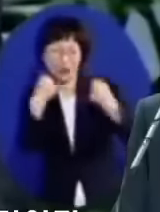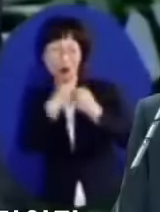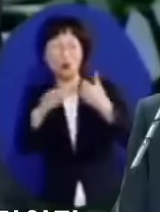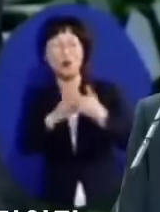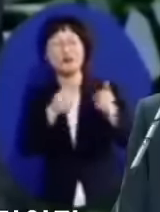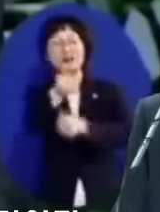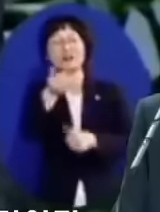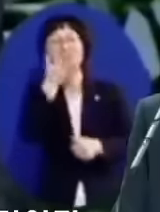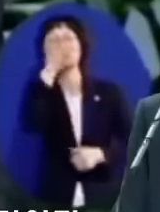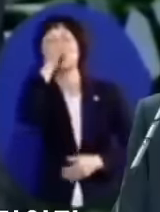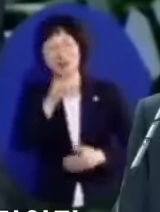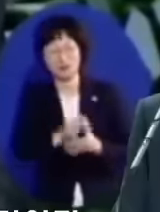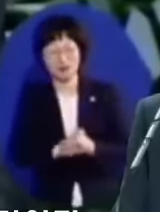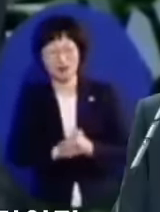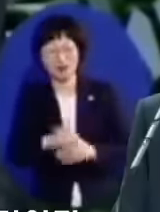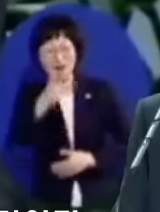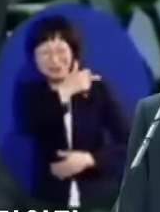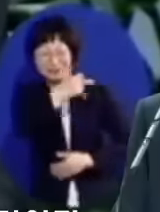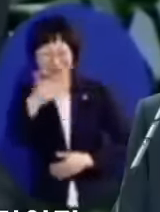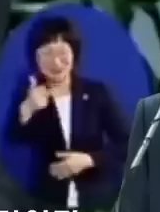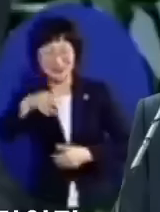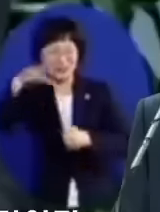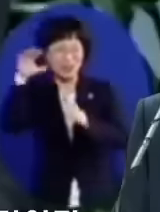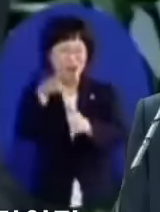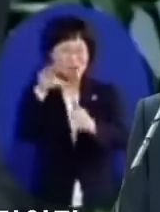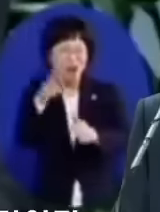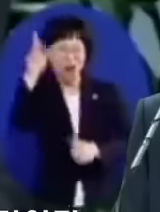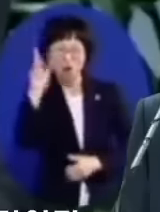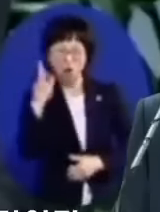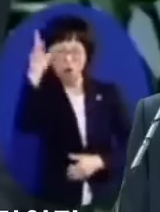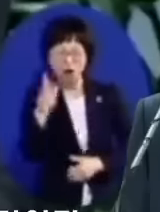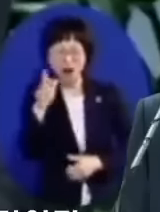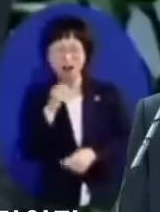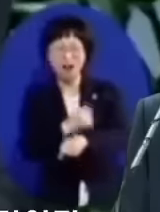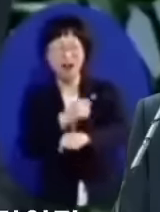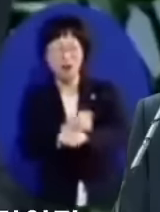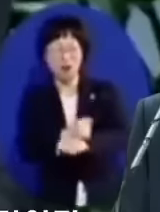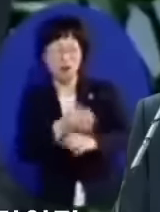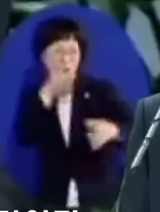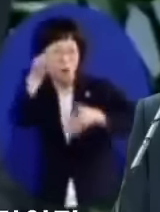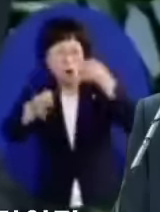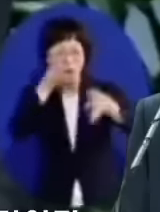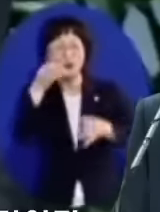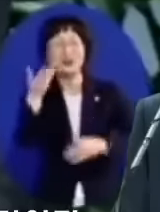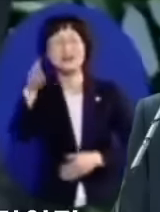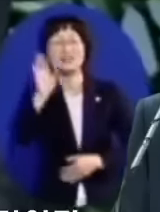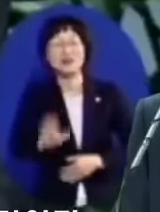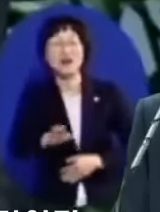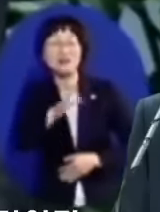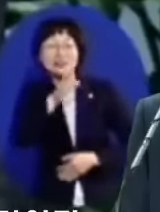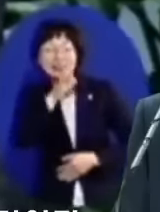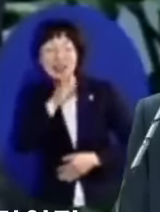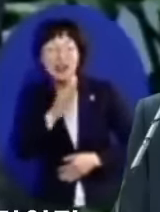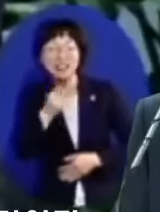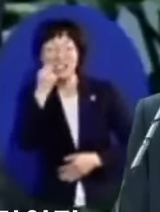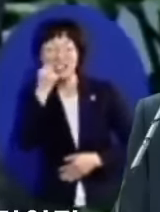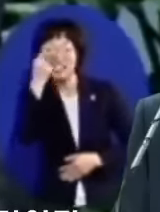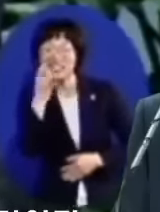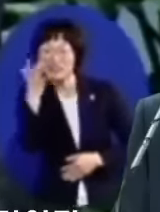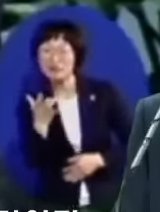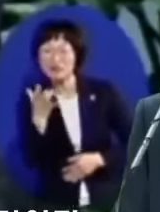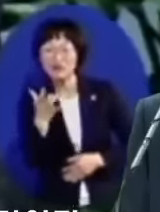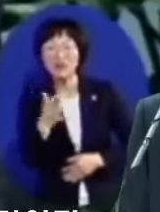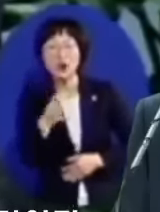것입니다. 큰 협박을 하고 공갈을 하고 고함을 치지만은 실상은 이빨 빠진 호랑이인